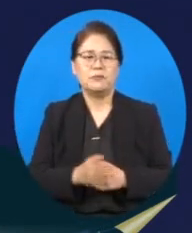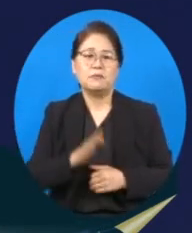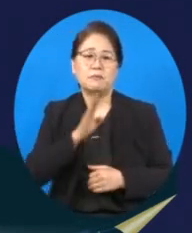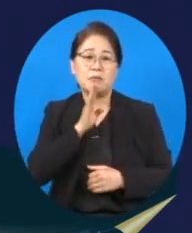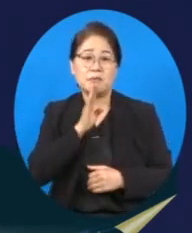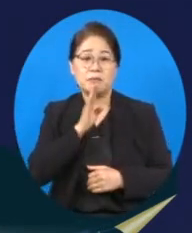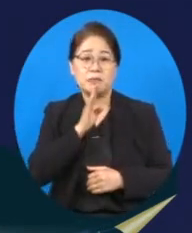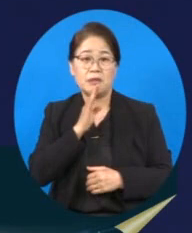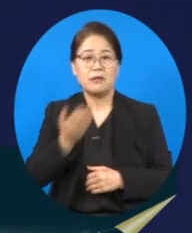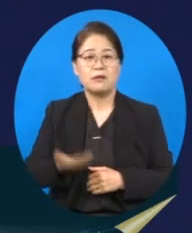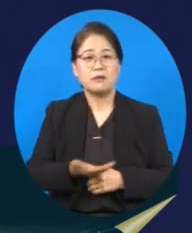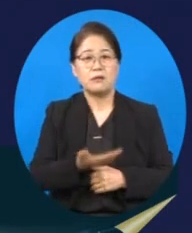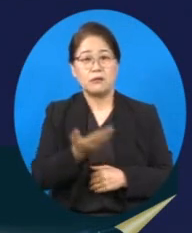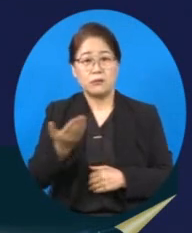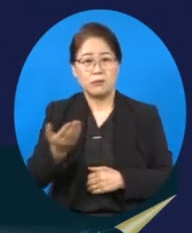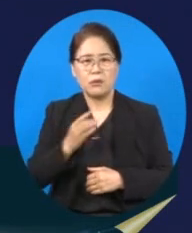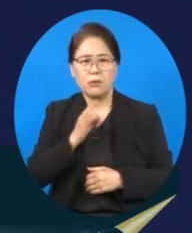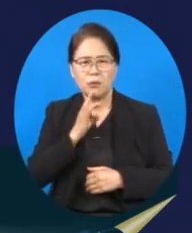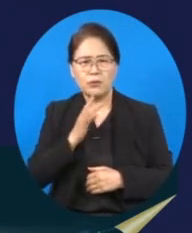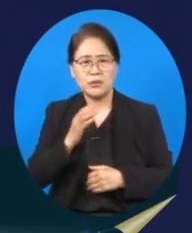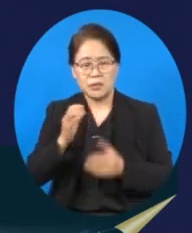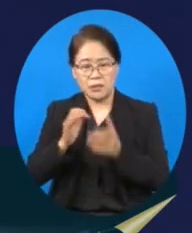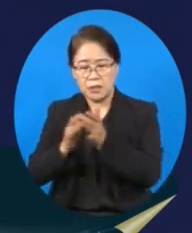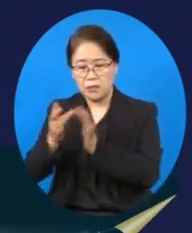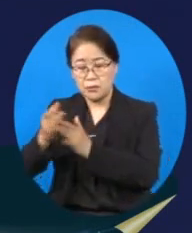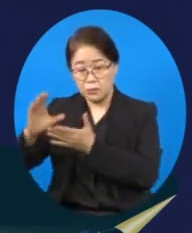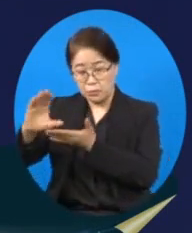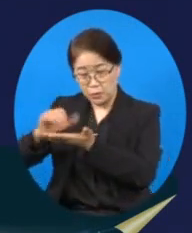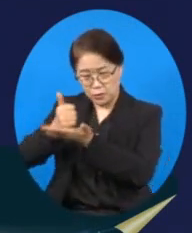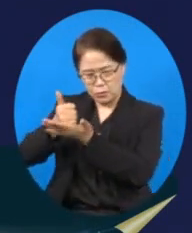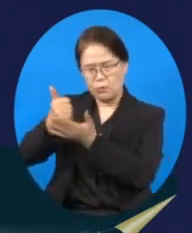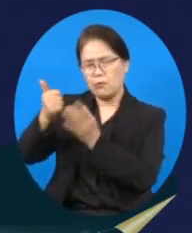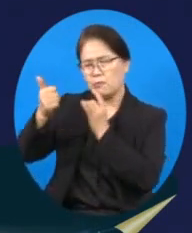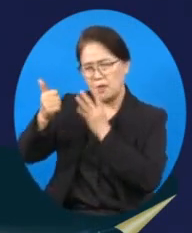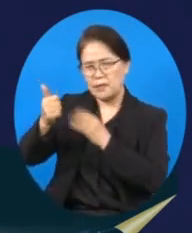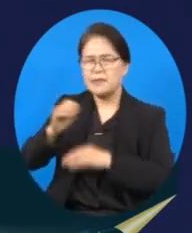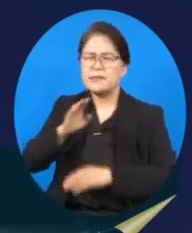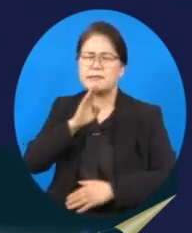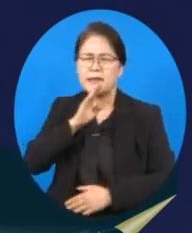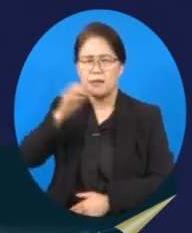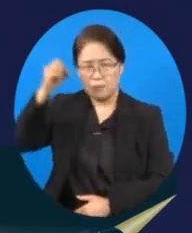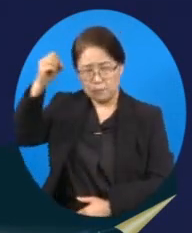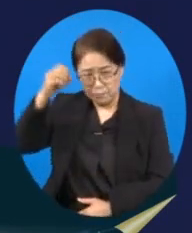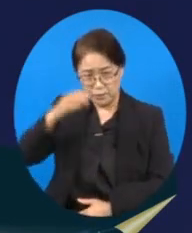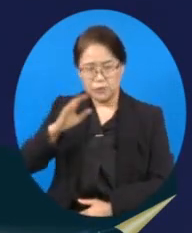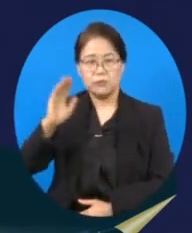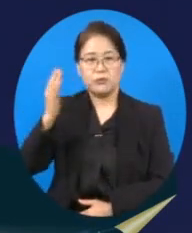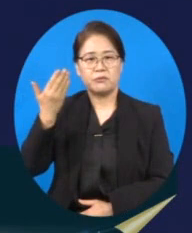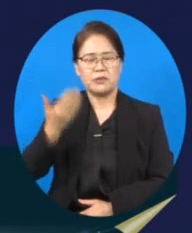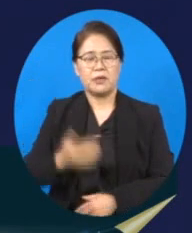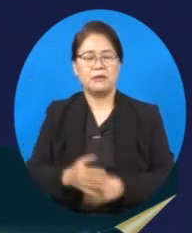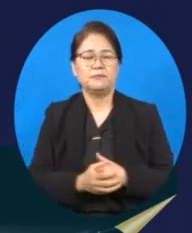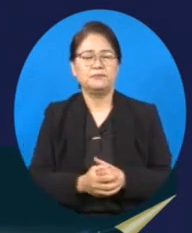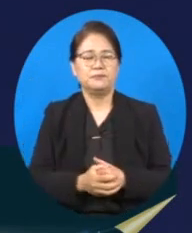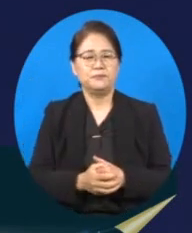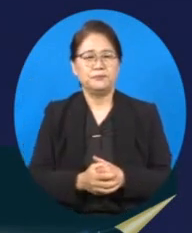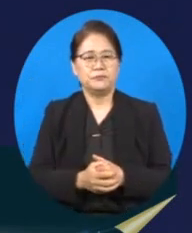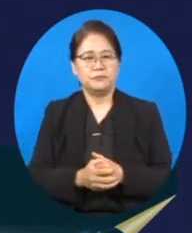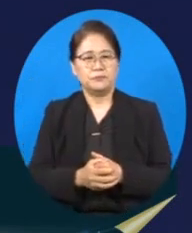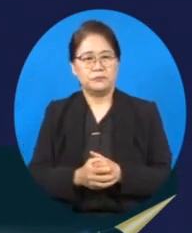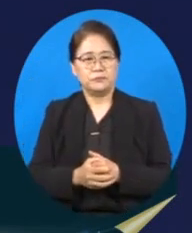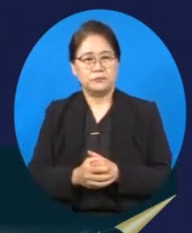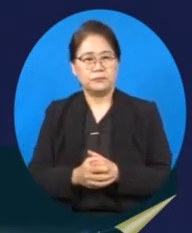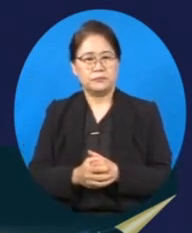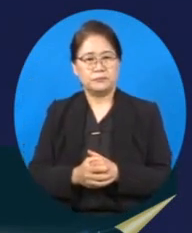그렇습니다 여러분 오직 예수 그리스도만이 참 빛이십니다 그런데요 그